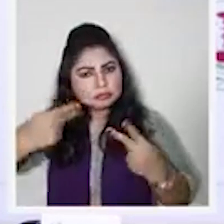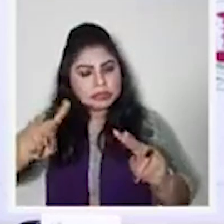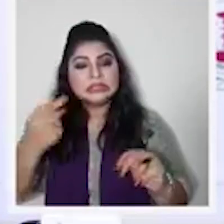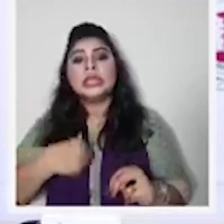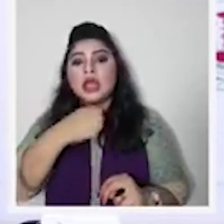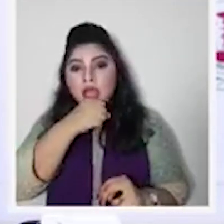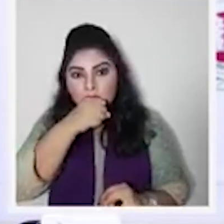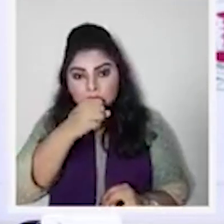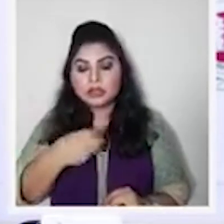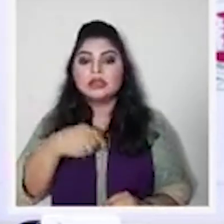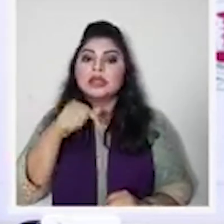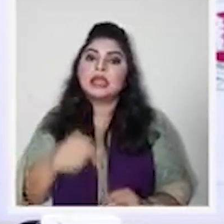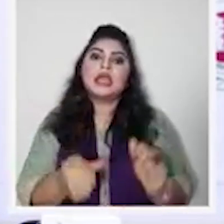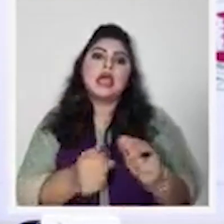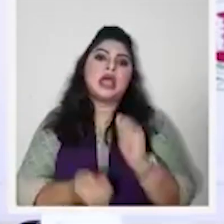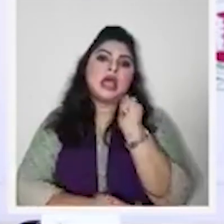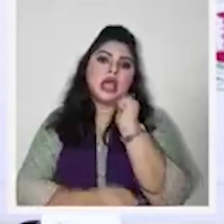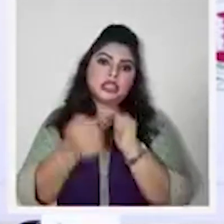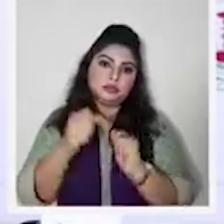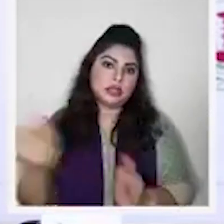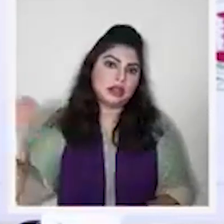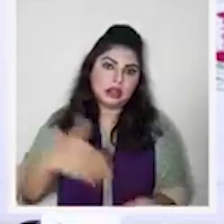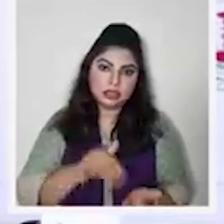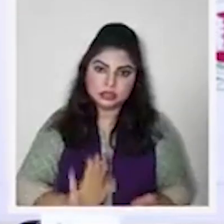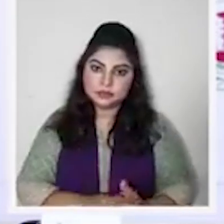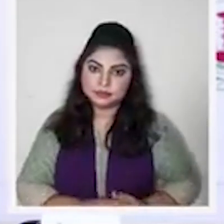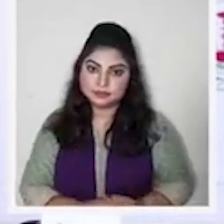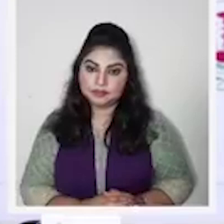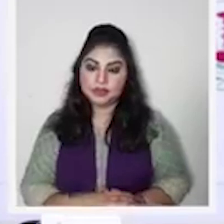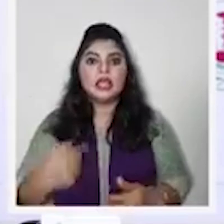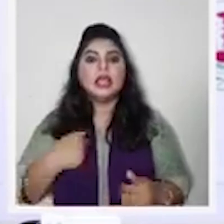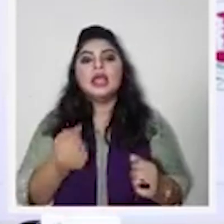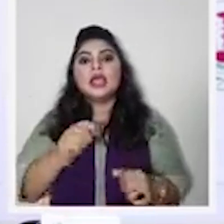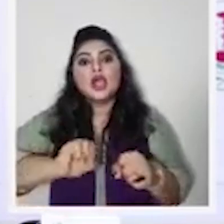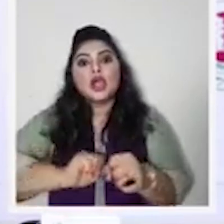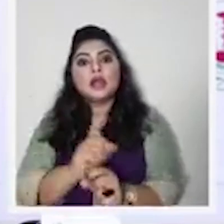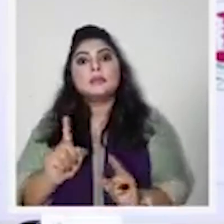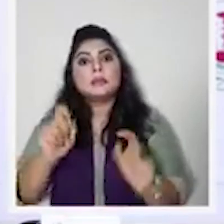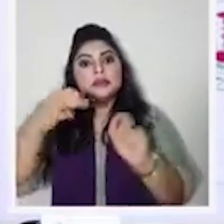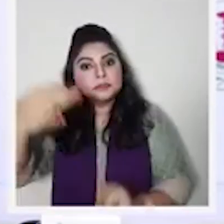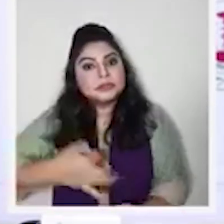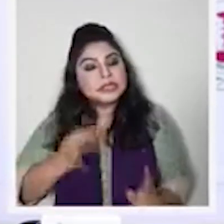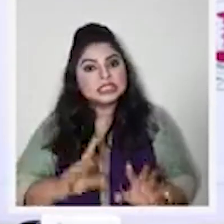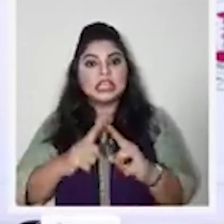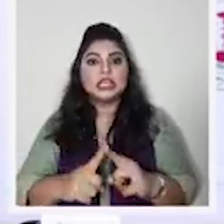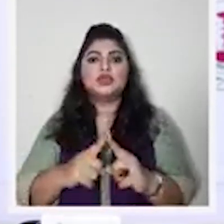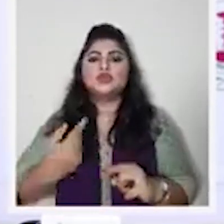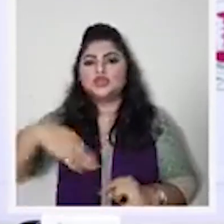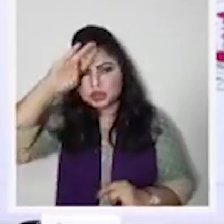15% লোকের হয়তো মাঝারি ধরনের উপসর্গ বা হয়, আর 5% বা এর কম লোকের